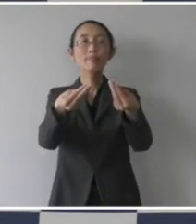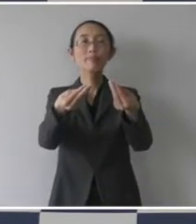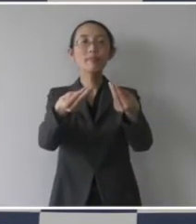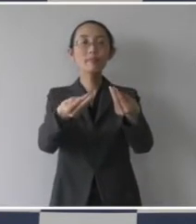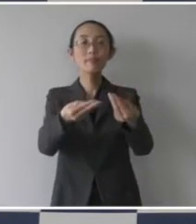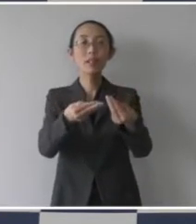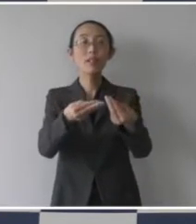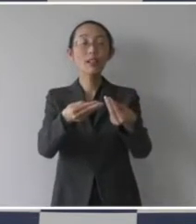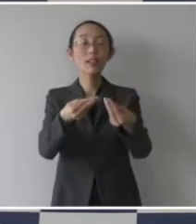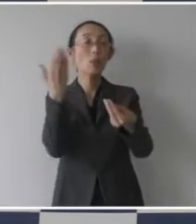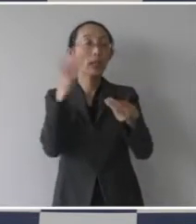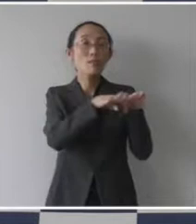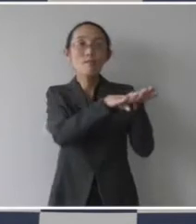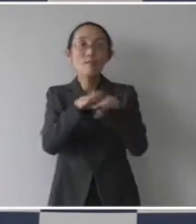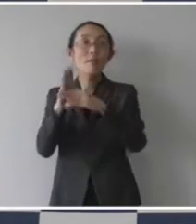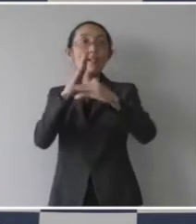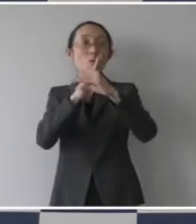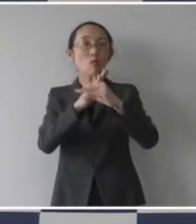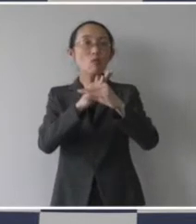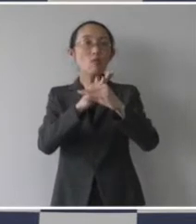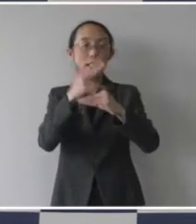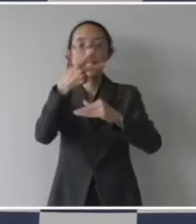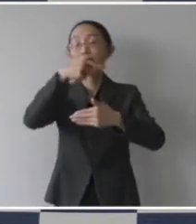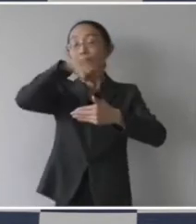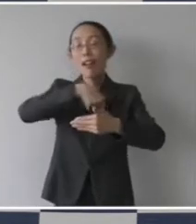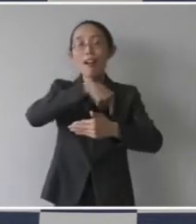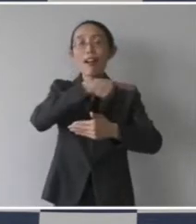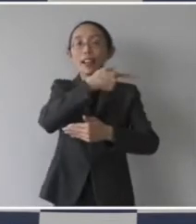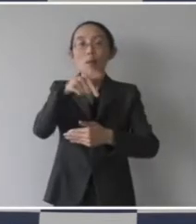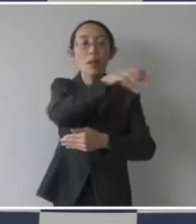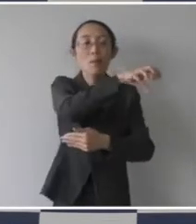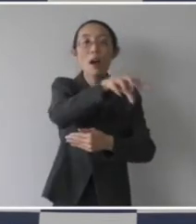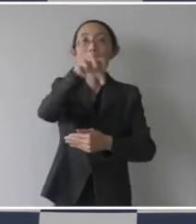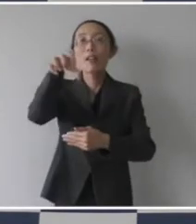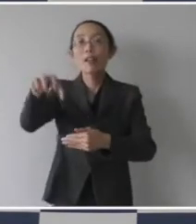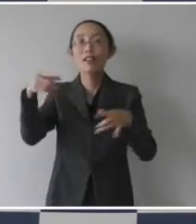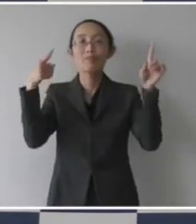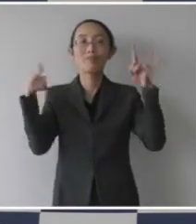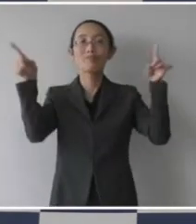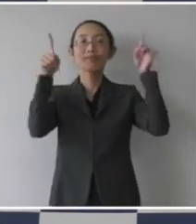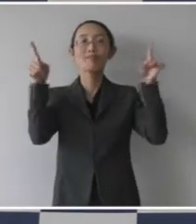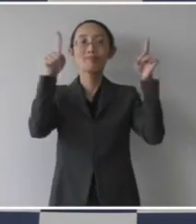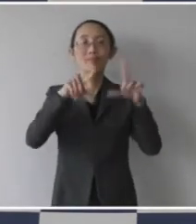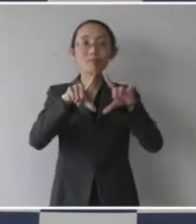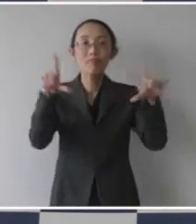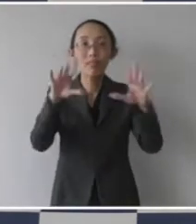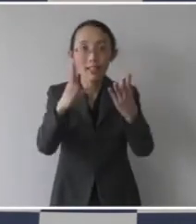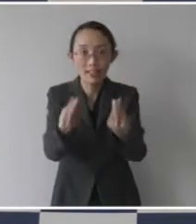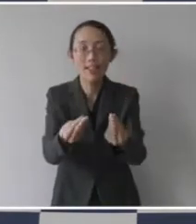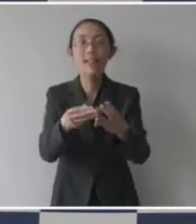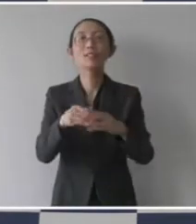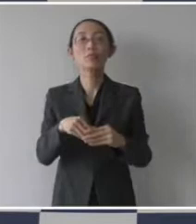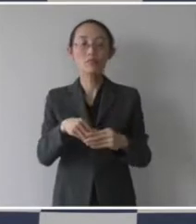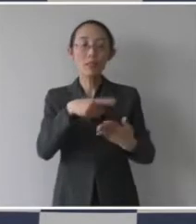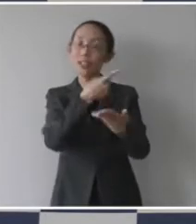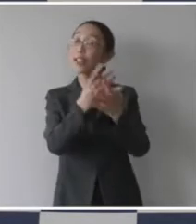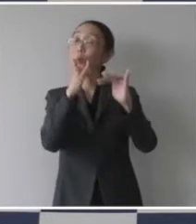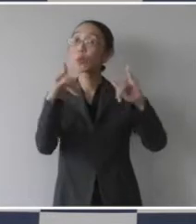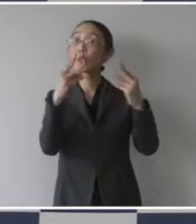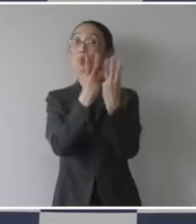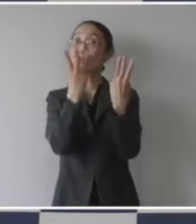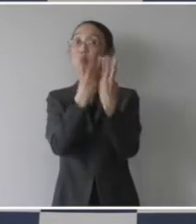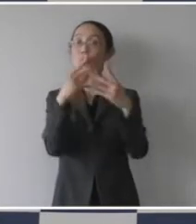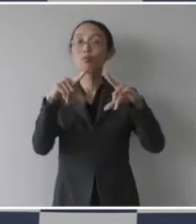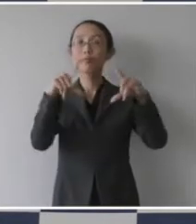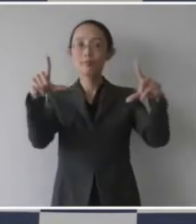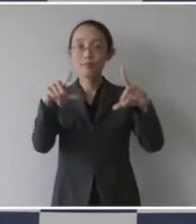ンウィーク期間中に市内さまざまな、イベントが行われました。来場者数などについてご報告をしたいと